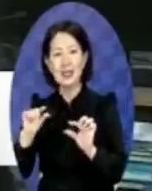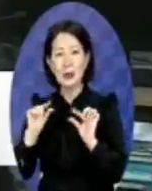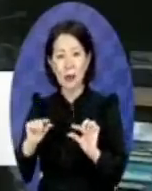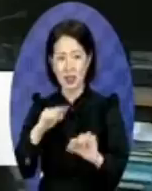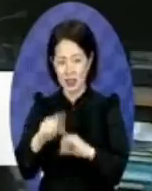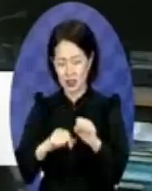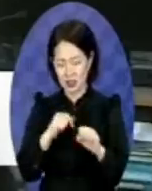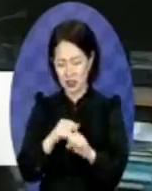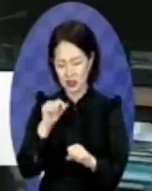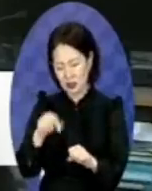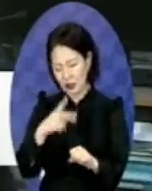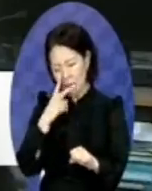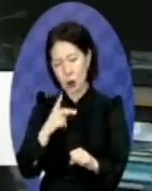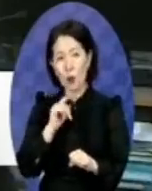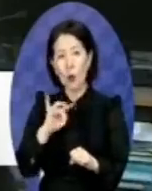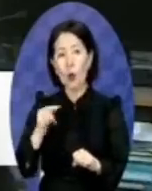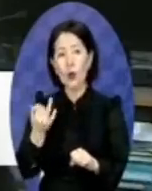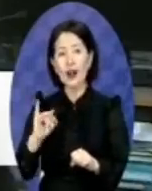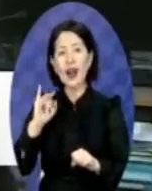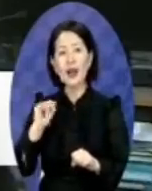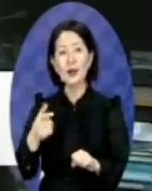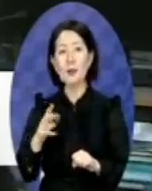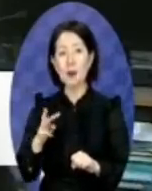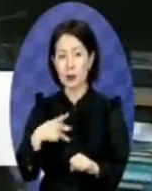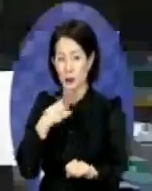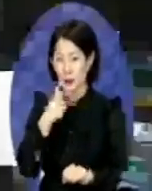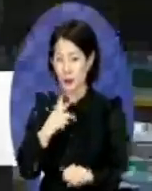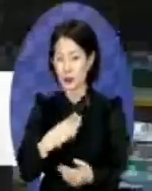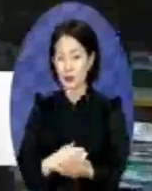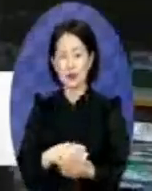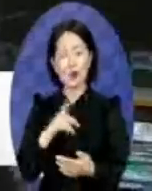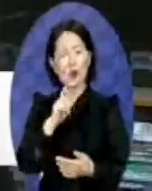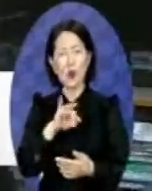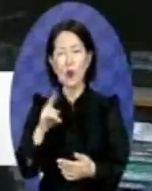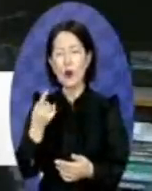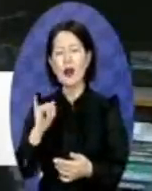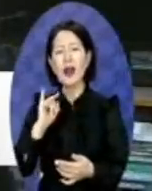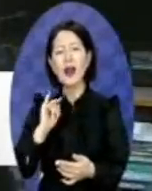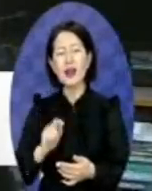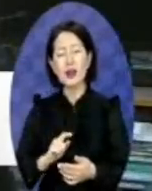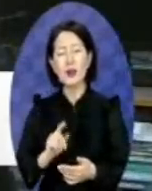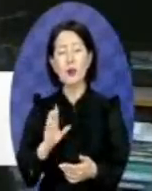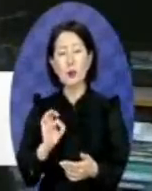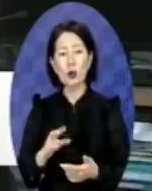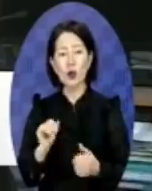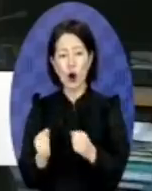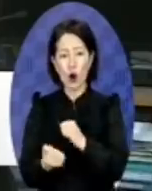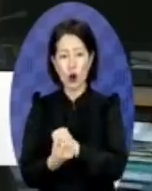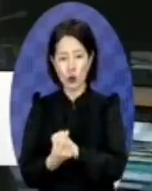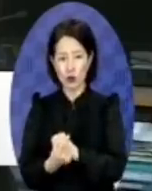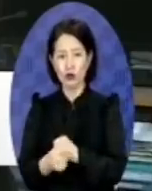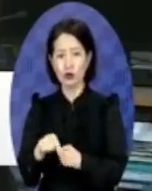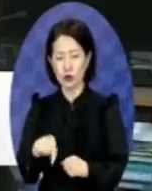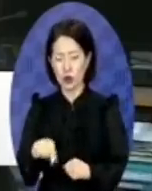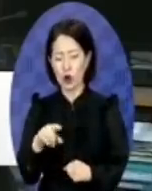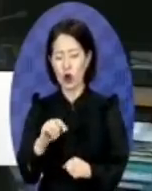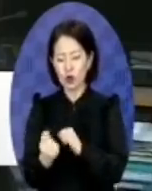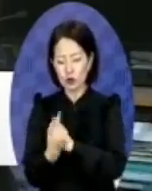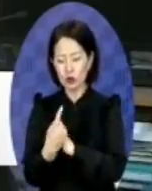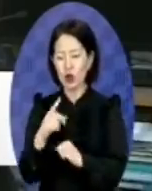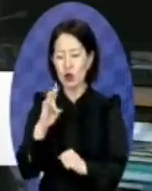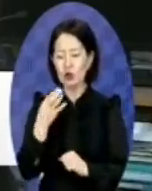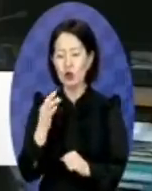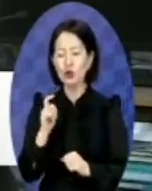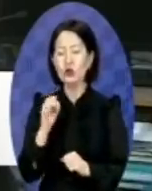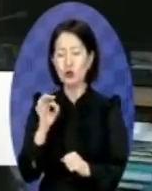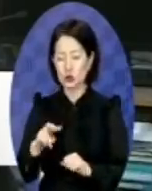бодоход хуурайшилт их байхаар нөхцөл байдал харагдчихээн. Хуурайшилт бол их онцгой нөхцөл болохны энэ хаврын